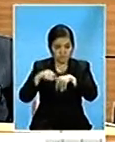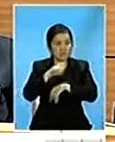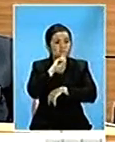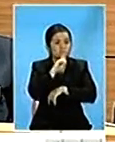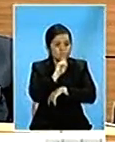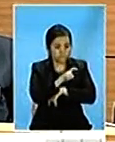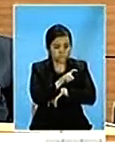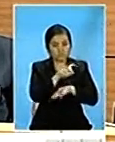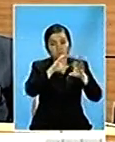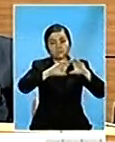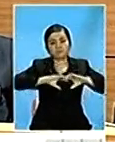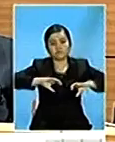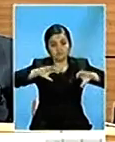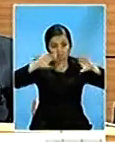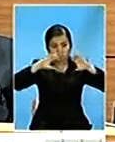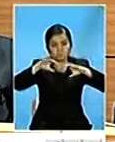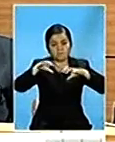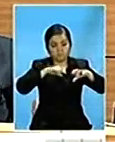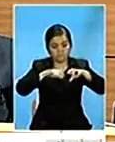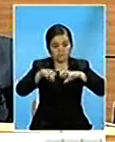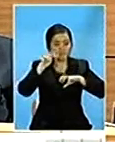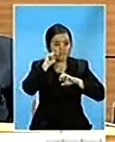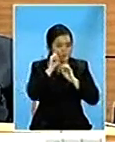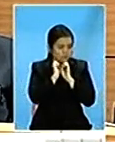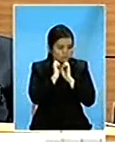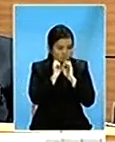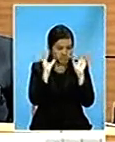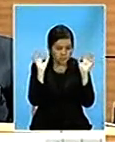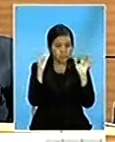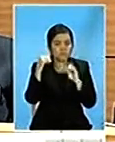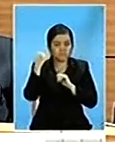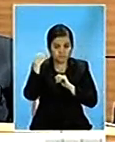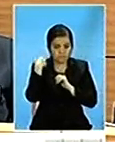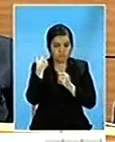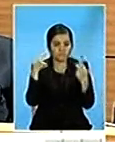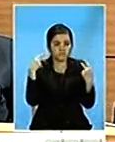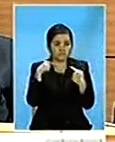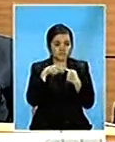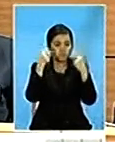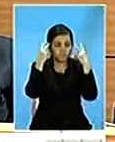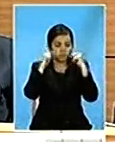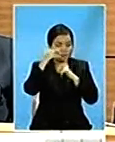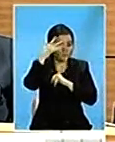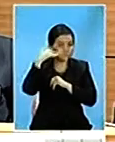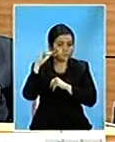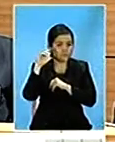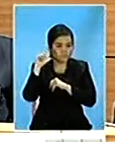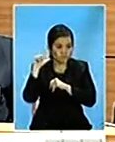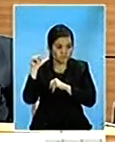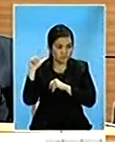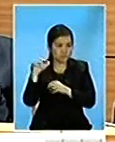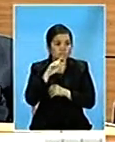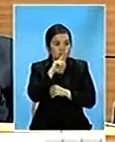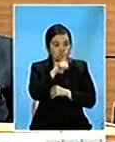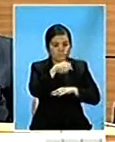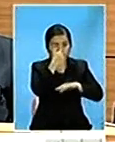ในเมื่อรัฐบาลมีนโยบายที่บริหารจัดการน้ำอย่างชัดเจนโดยท่านนายกยิ่งลักษณ์ชินวัตรจึงเรียนถามท่านรัฐมนต